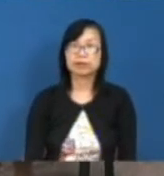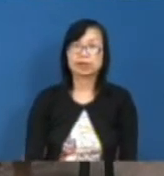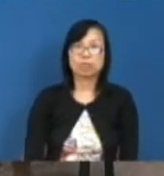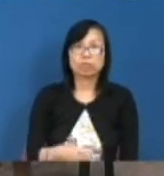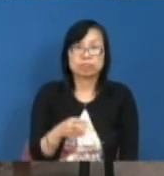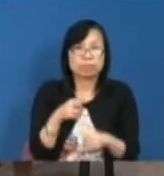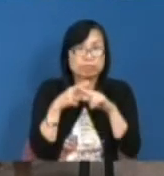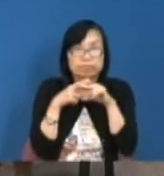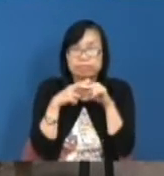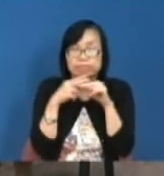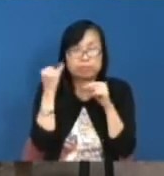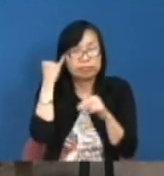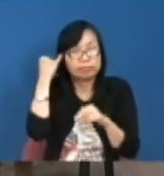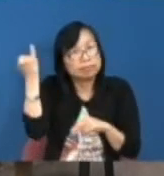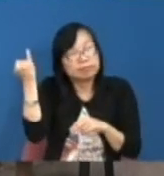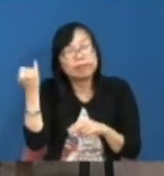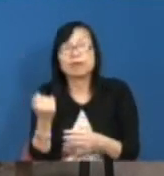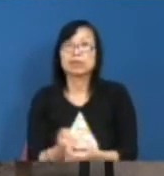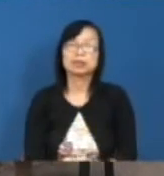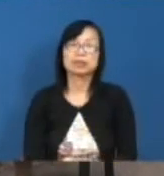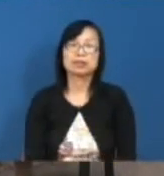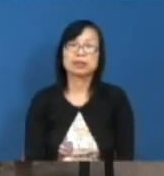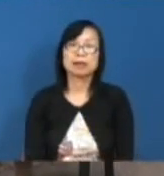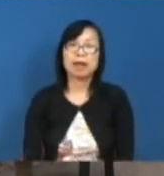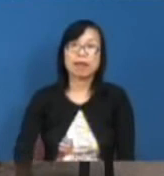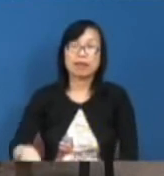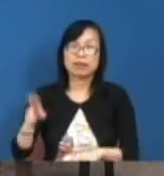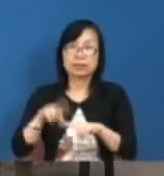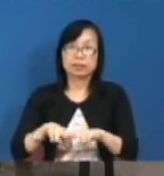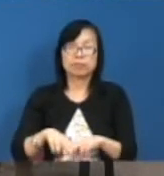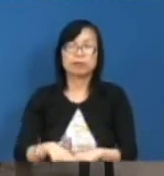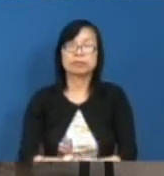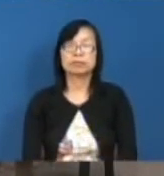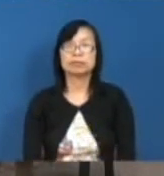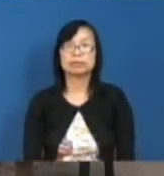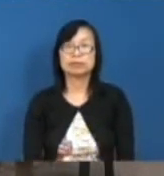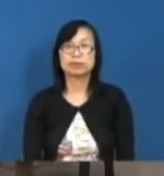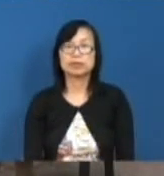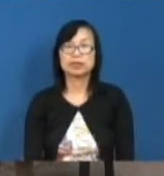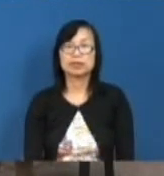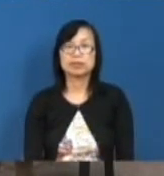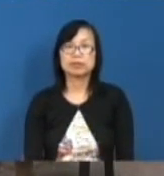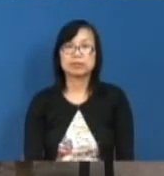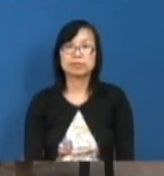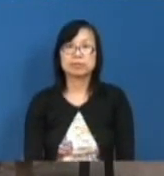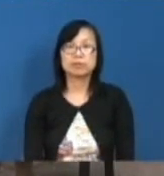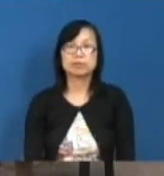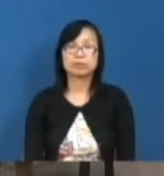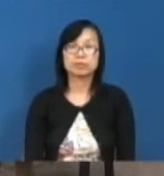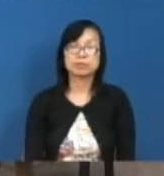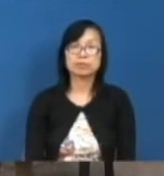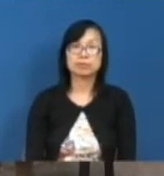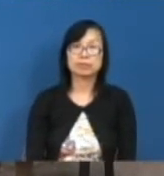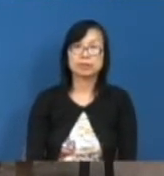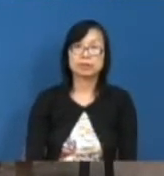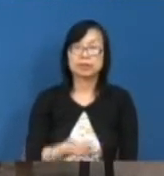信，唔知佢講乜。好啦，嗰李克強，一係就越咗代跑，簽越上主，一係就真係